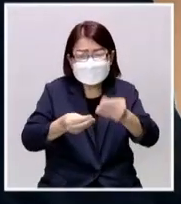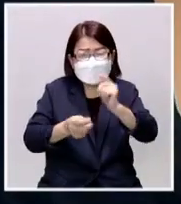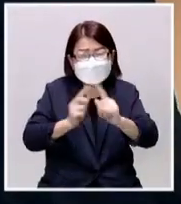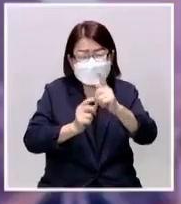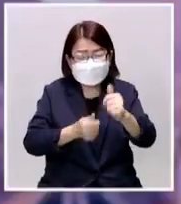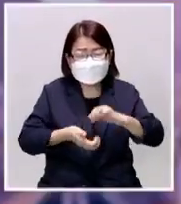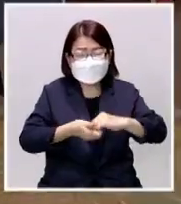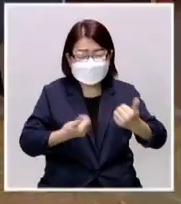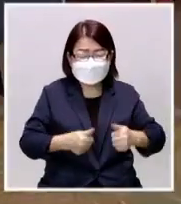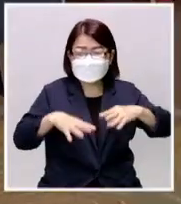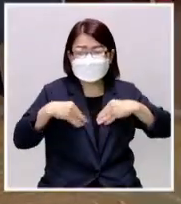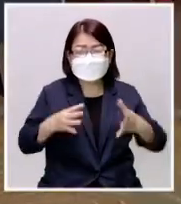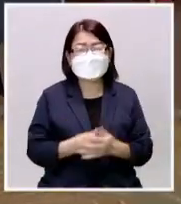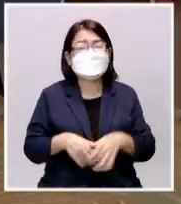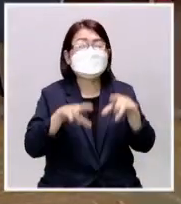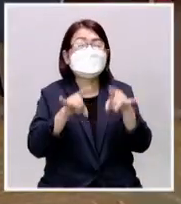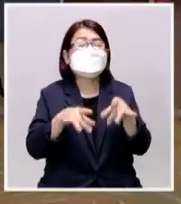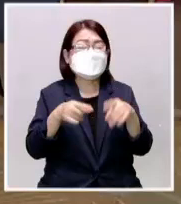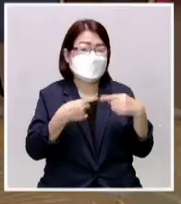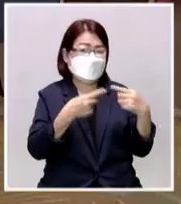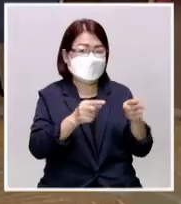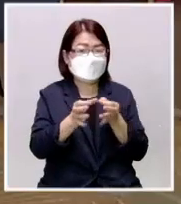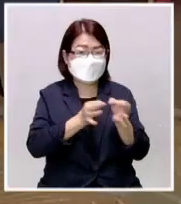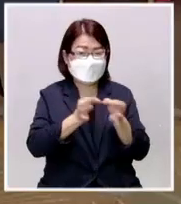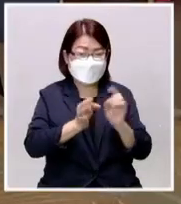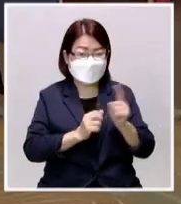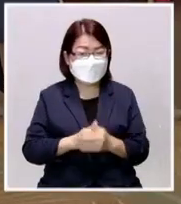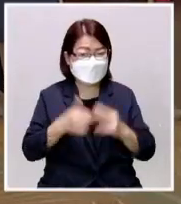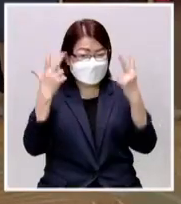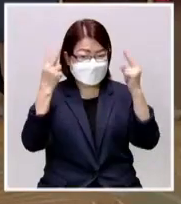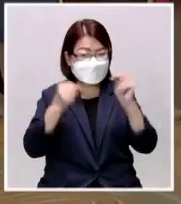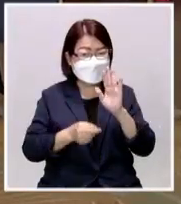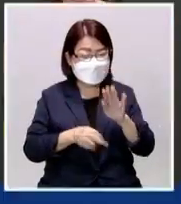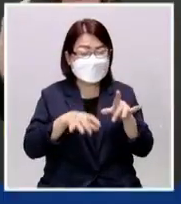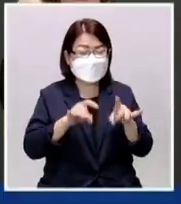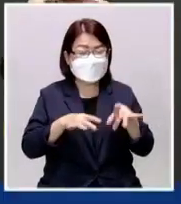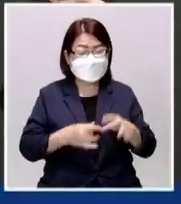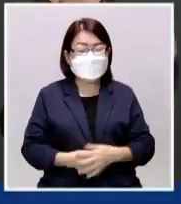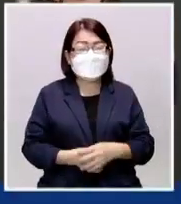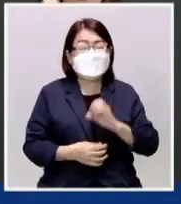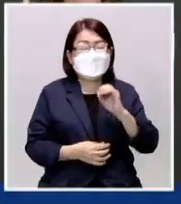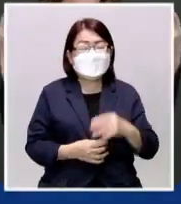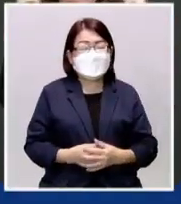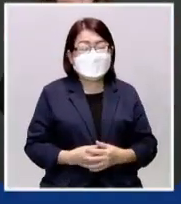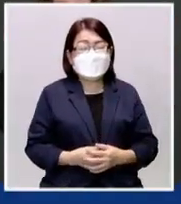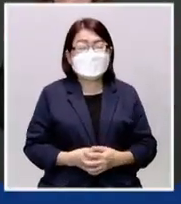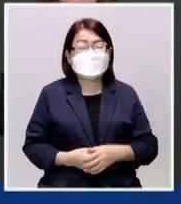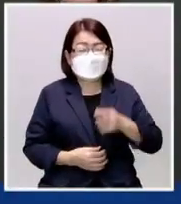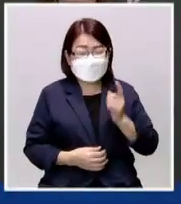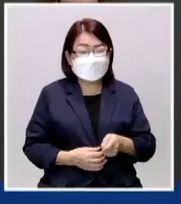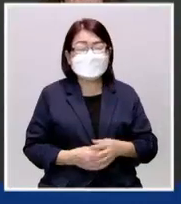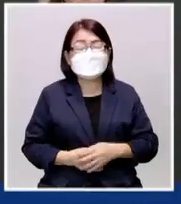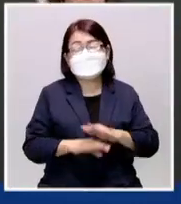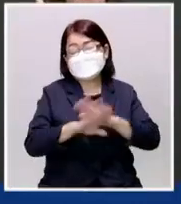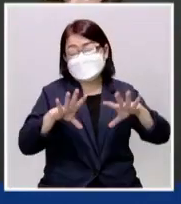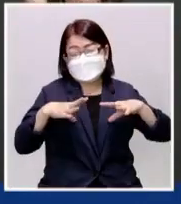ที่นี้ Australia ก็มีการชชแแตงเหอนกันนะคะโดย Ny Asmord Brand dafür Scott Morrisonก็บอกว่าปฏิเศษเลยว่